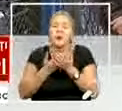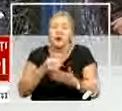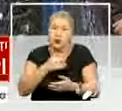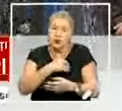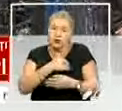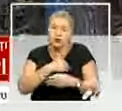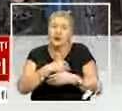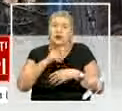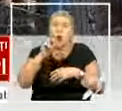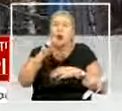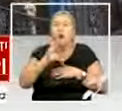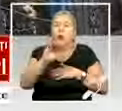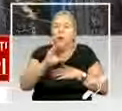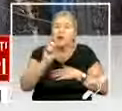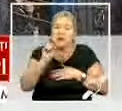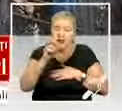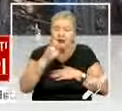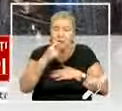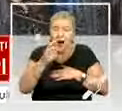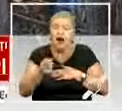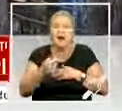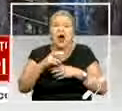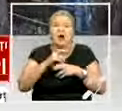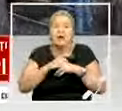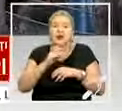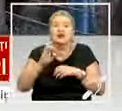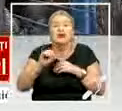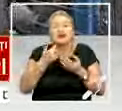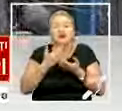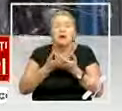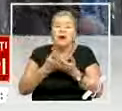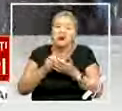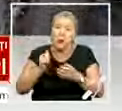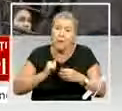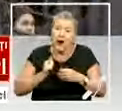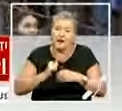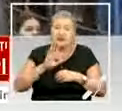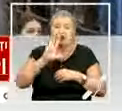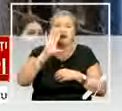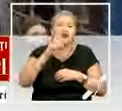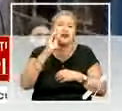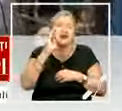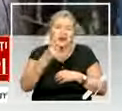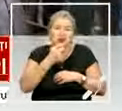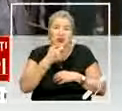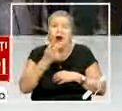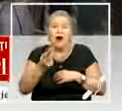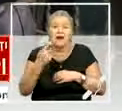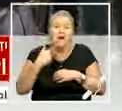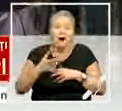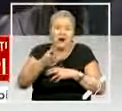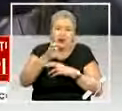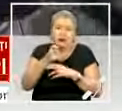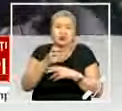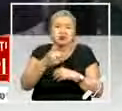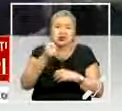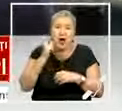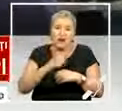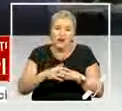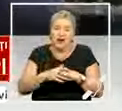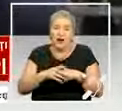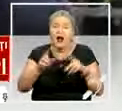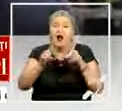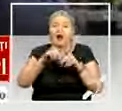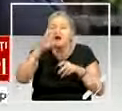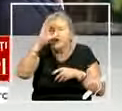8 copii de 13 ani care și-au pierdut viața ieri, dar și pentru pasnicul de 51 de ani care a fost ucis în masacru. Așa a fost și noaptea